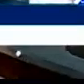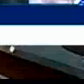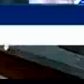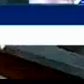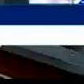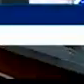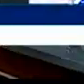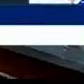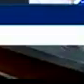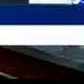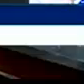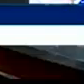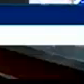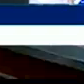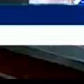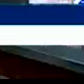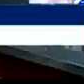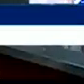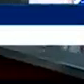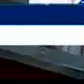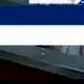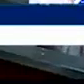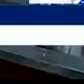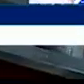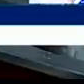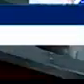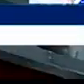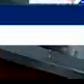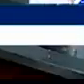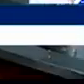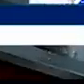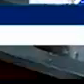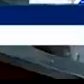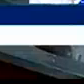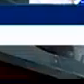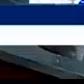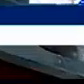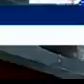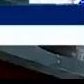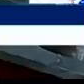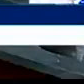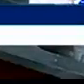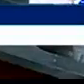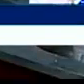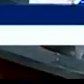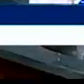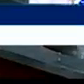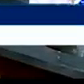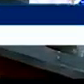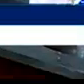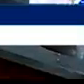în 2015, toți copiii au fost bolnavi de, așa este, în popor se spune, gripă măgărească. Un an de zile, toți